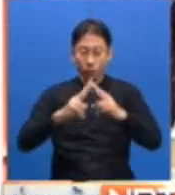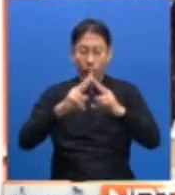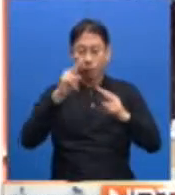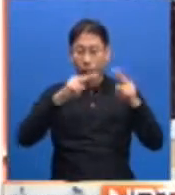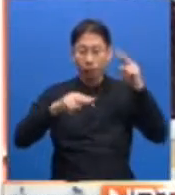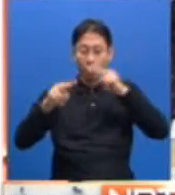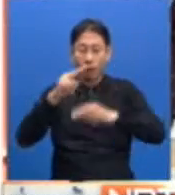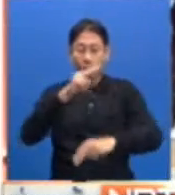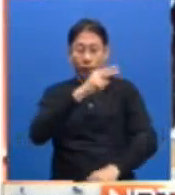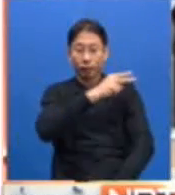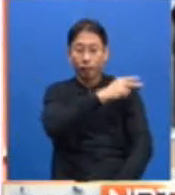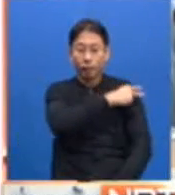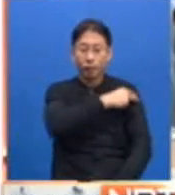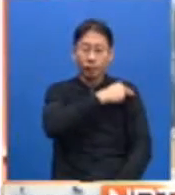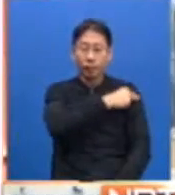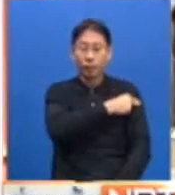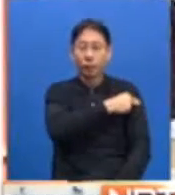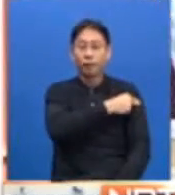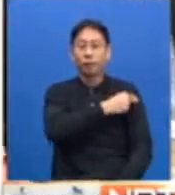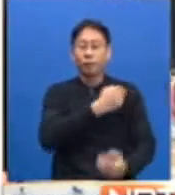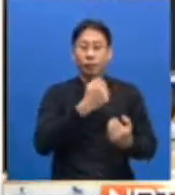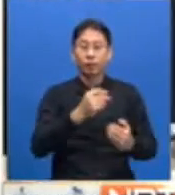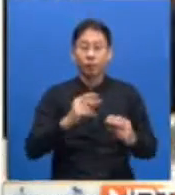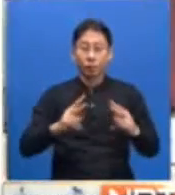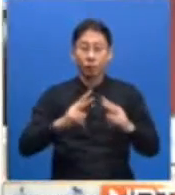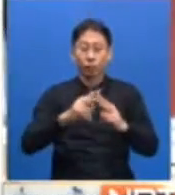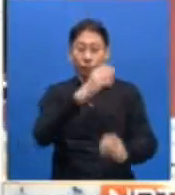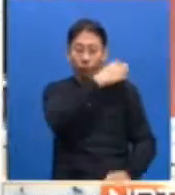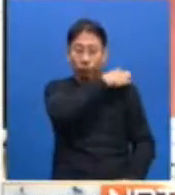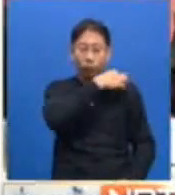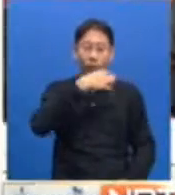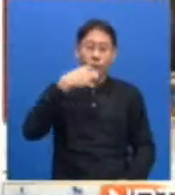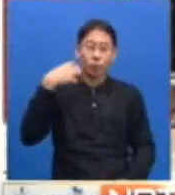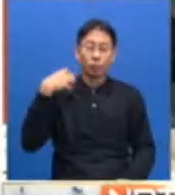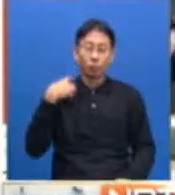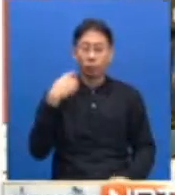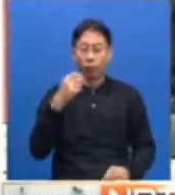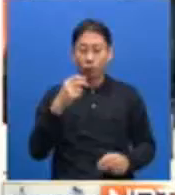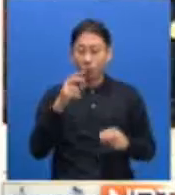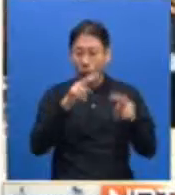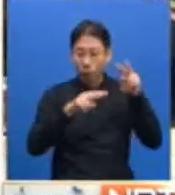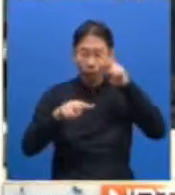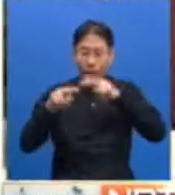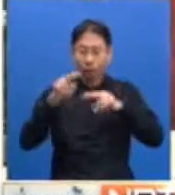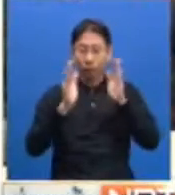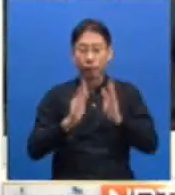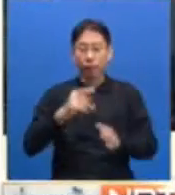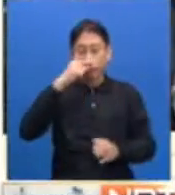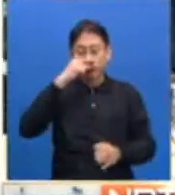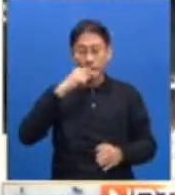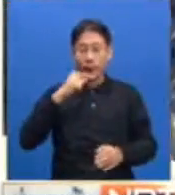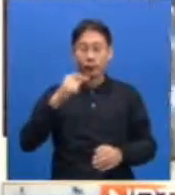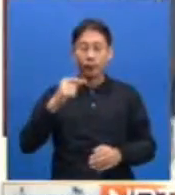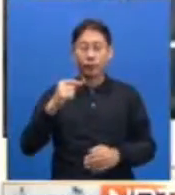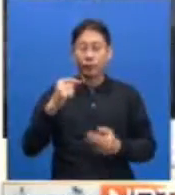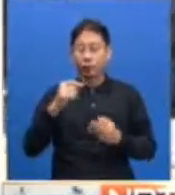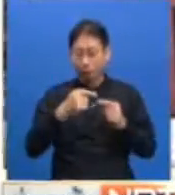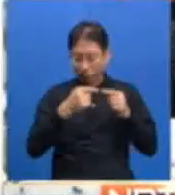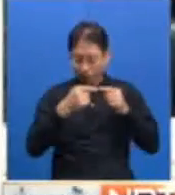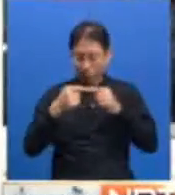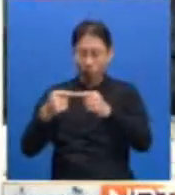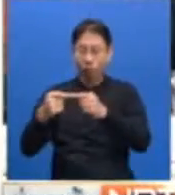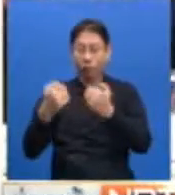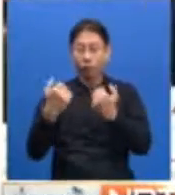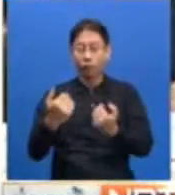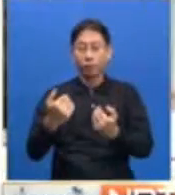ลผลประโยชน์คนไทยในต่างประเทศกรมการกงสุลก็จะรับดูแลคนไทยในลิเบียต่อไปสำหรับจำนวนนี้ค่ะโดยนายณั